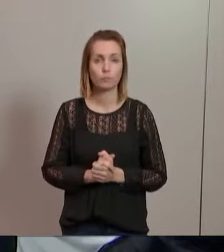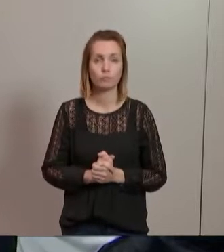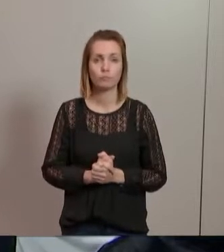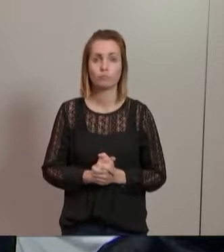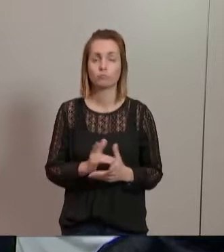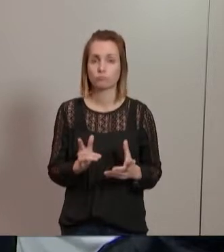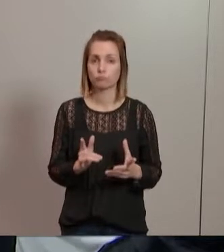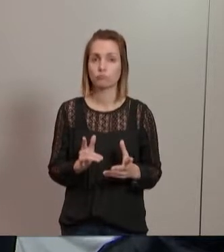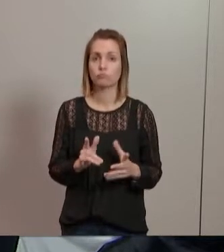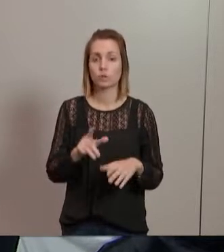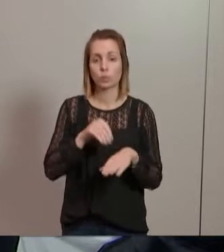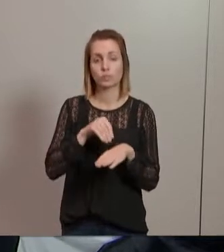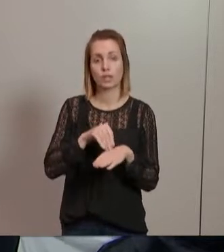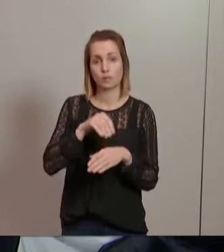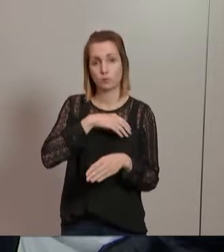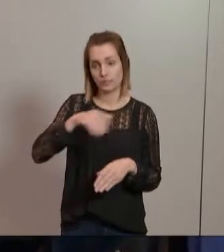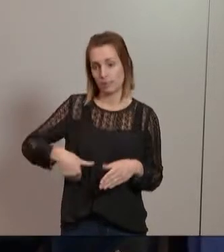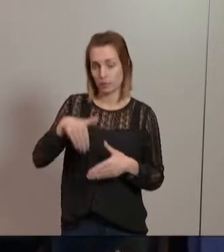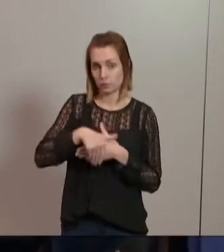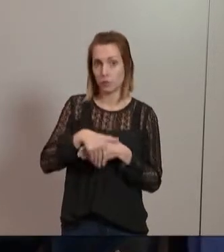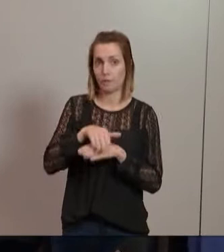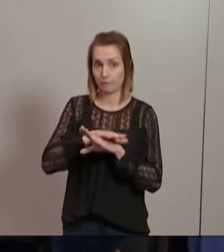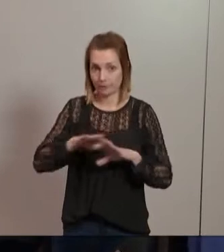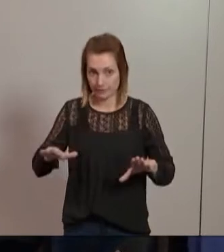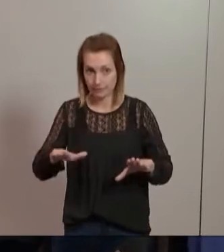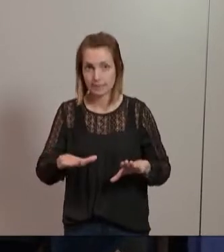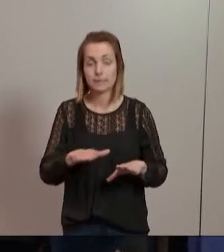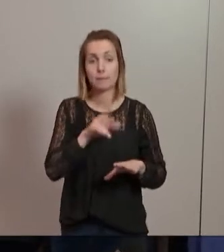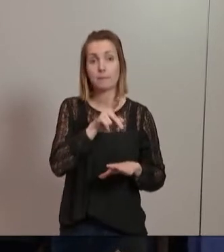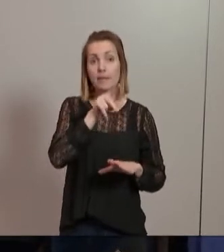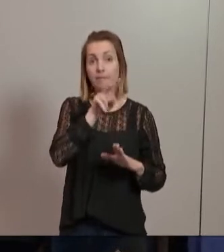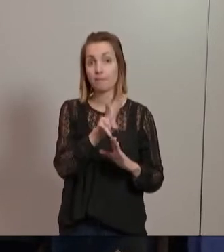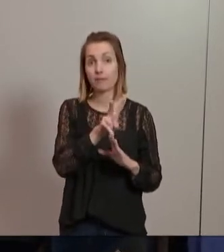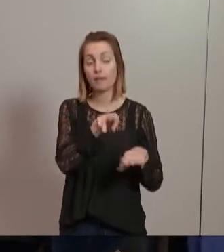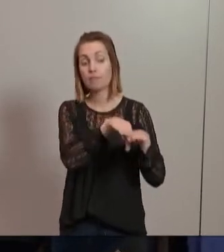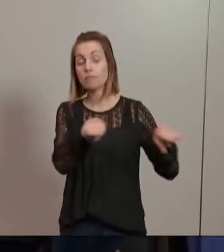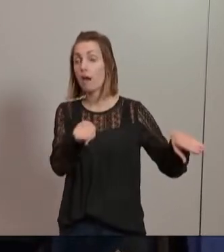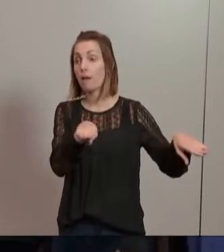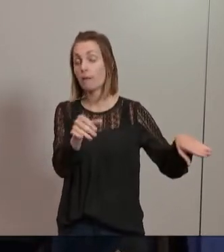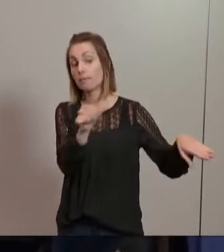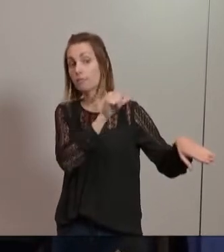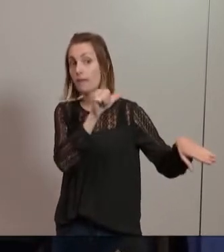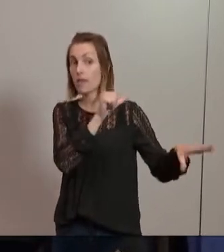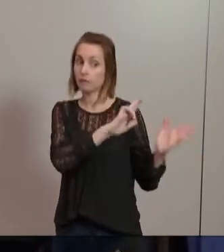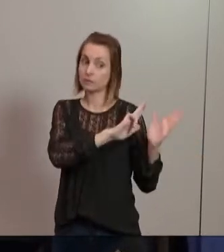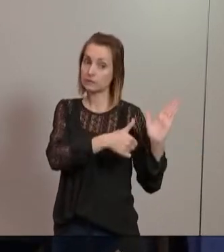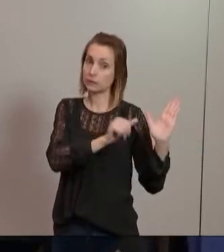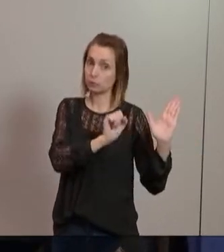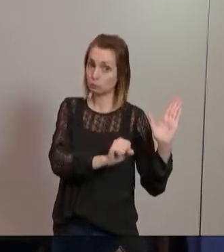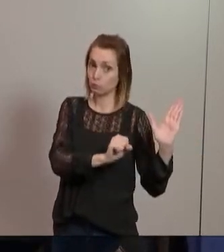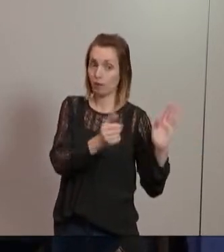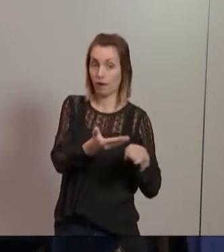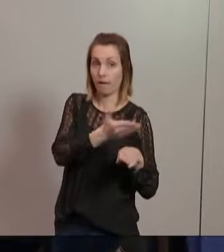Vous êtes invité à l'issue de la séance, si ce n'est déjà fait, à signer ce PV sur la table qui est située derrière moi, a